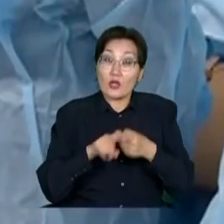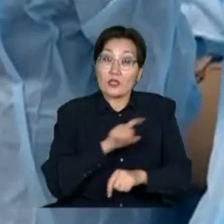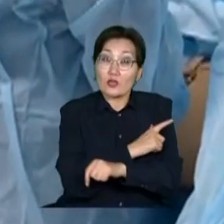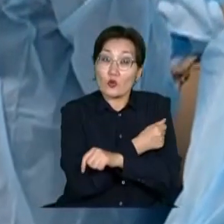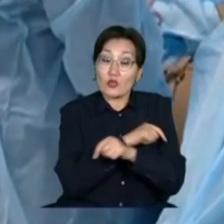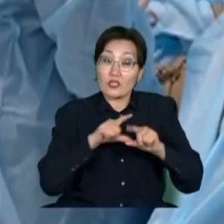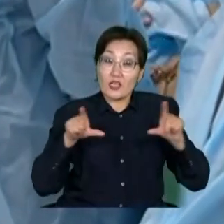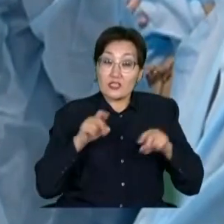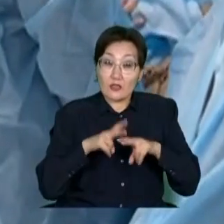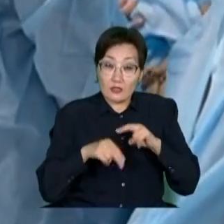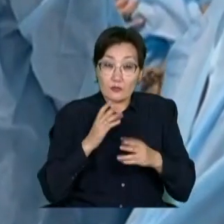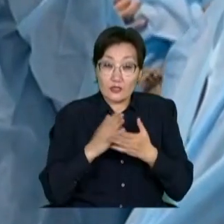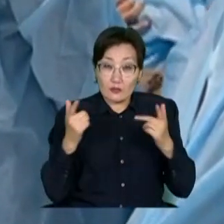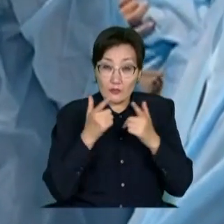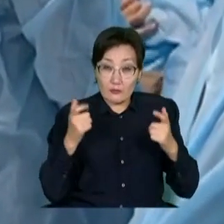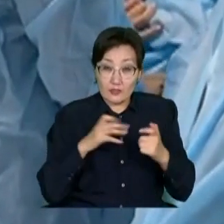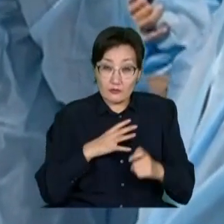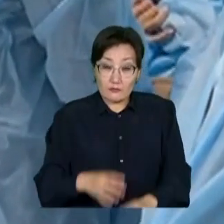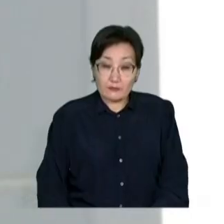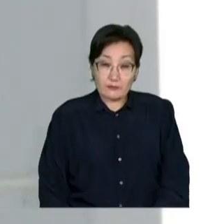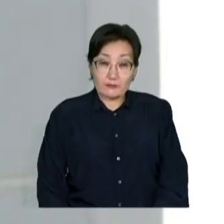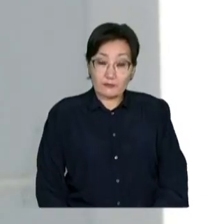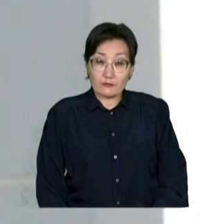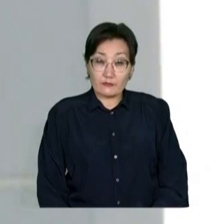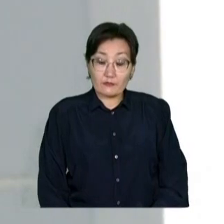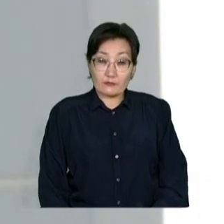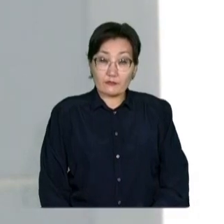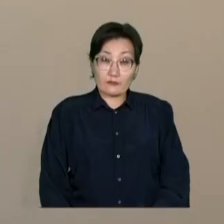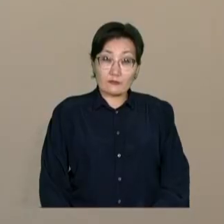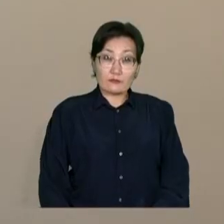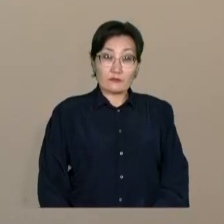аурухана салынып жатқанын да мәлімдеді.